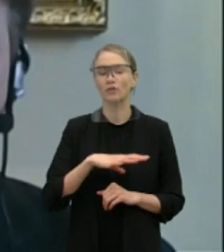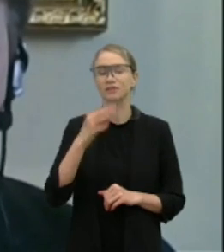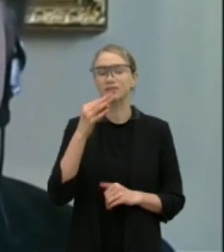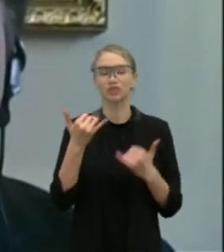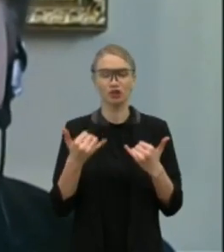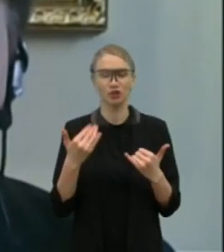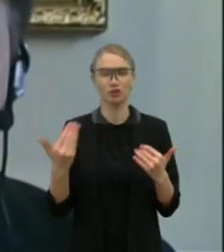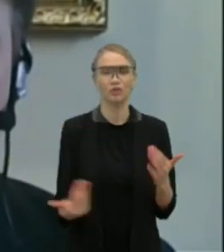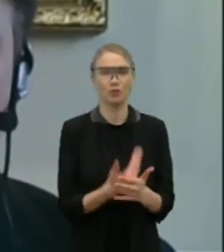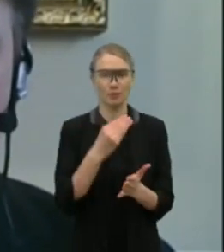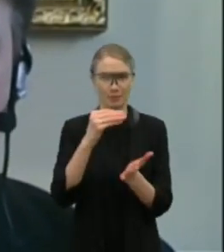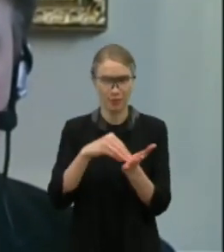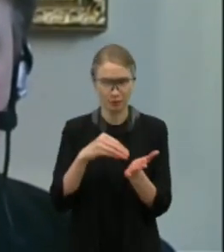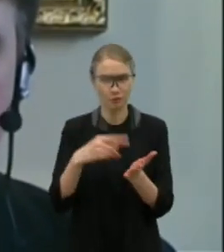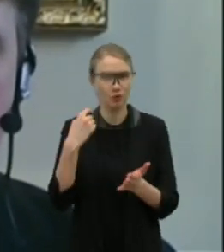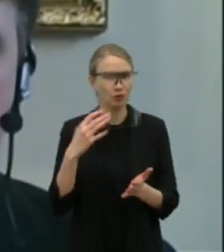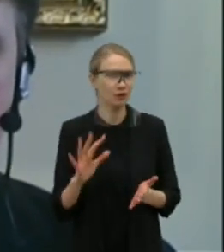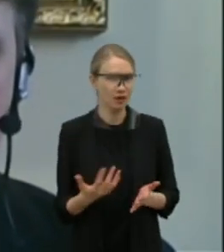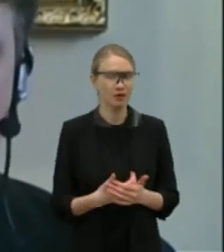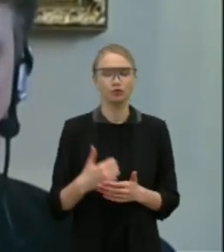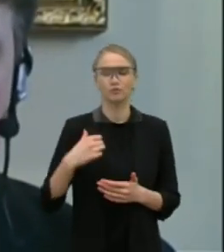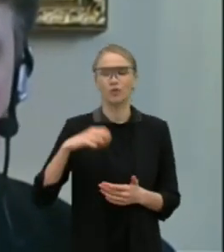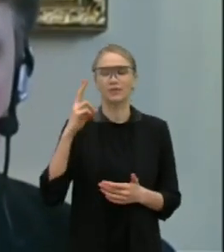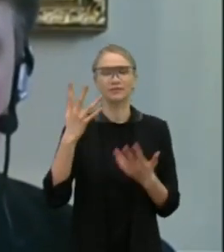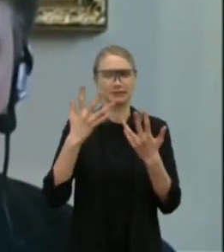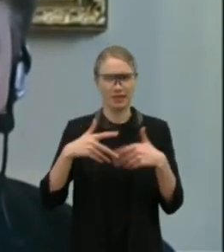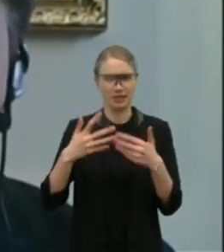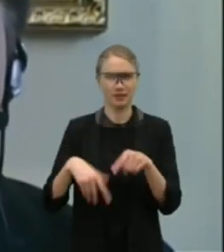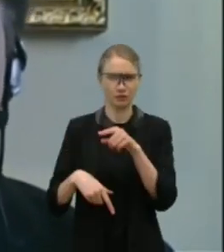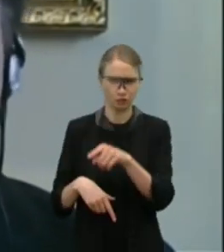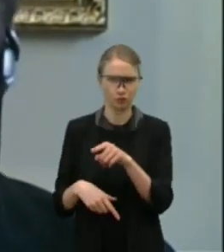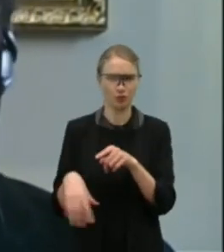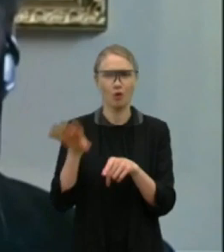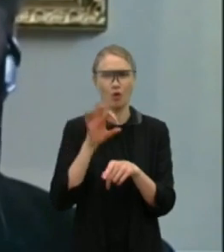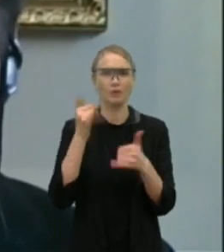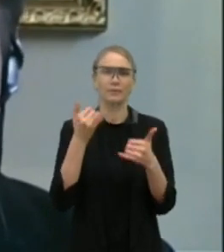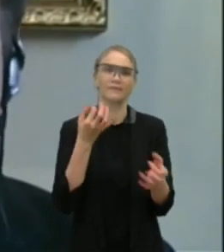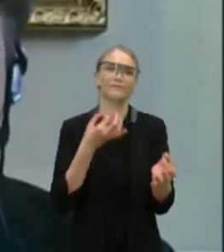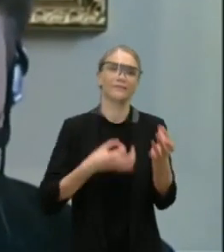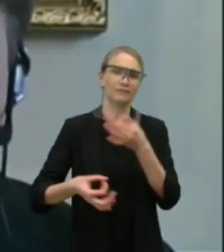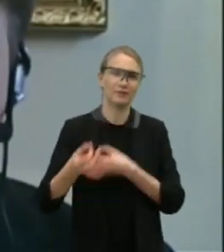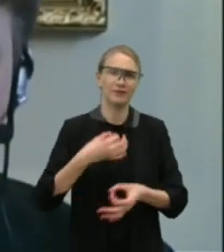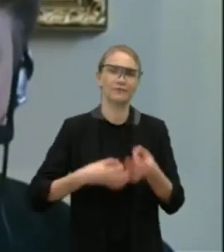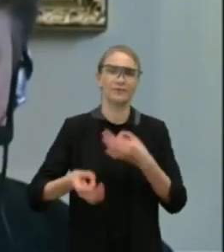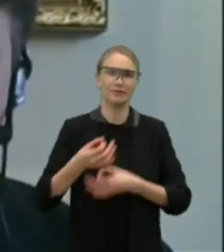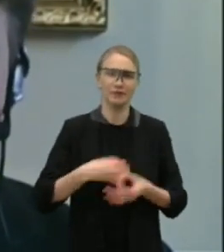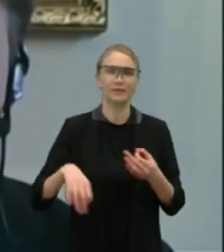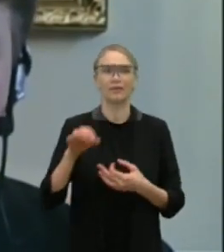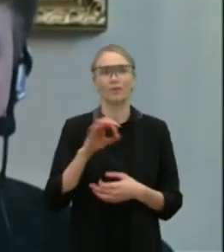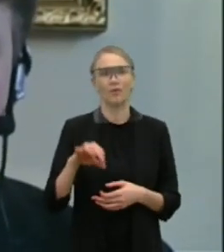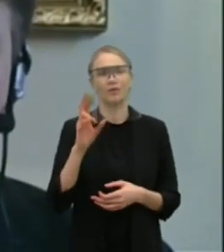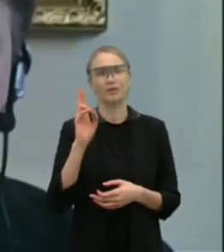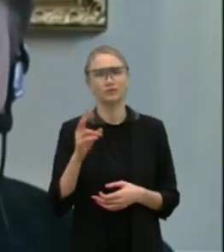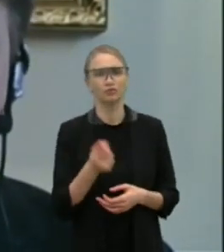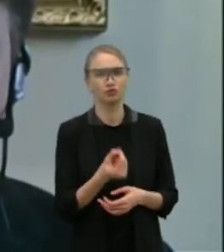dar kartą noriu pakartoti, kad daugelis tų skaičių, kurie yra dabar aptarinėjami viešoje erdvėje, kuriuos